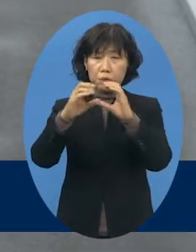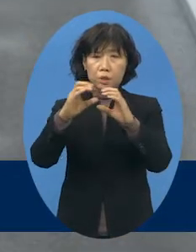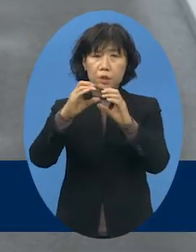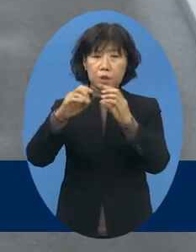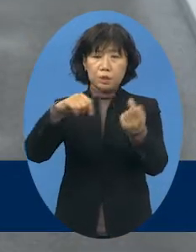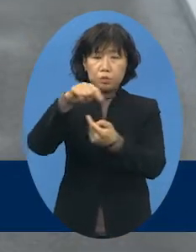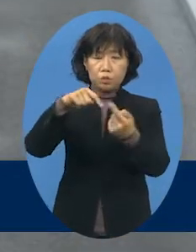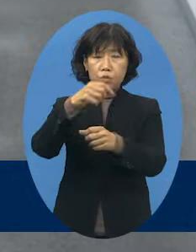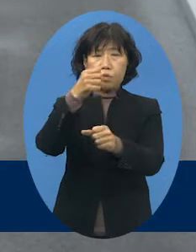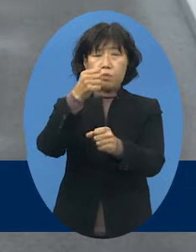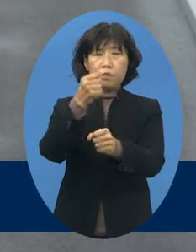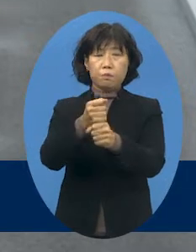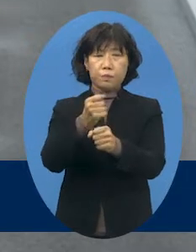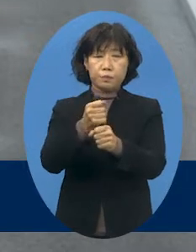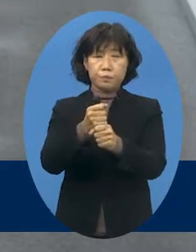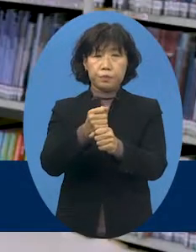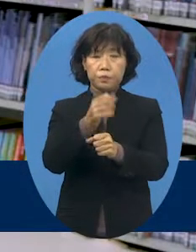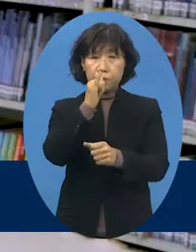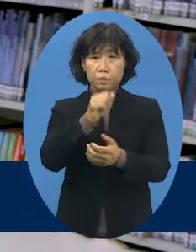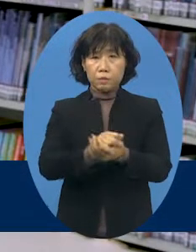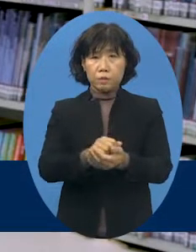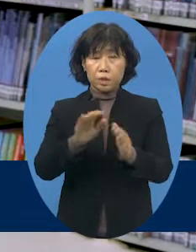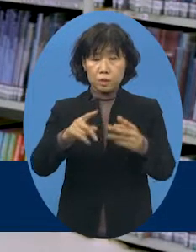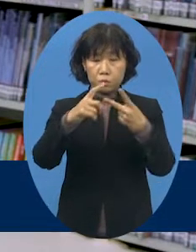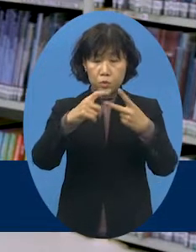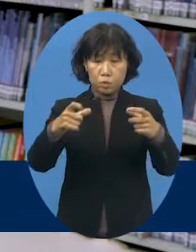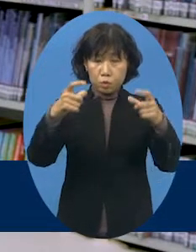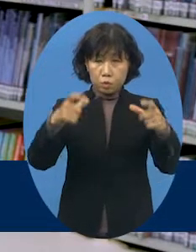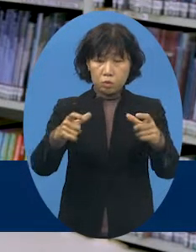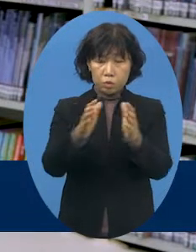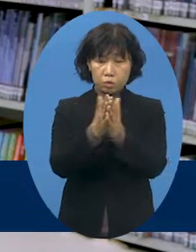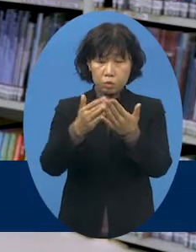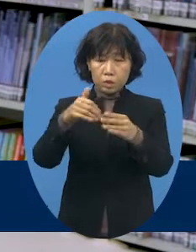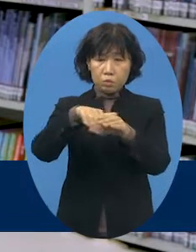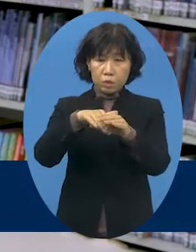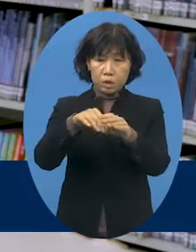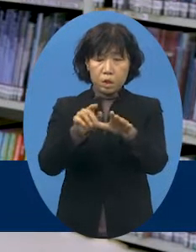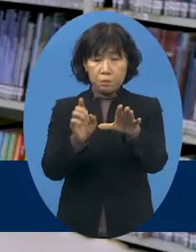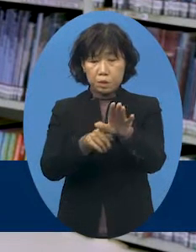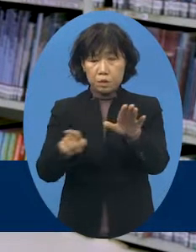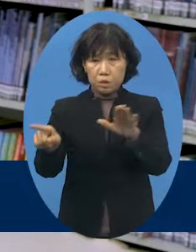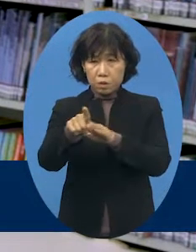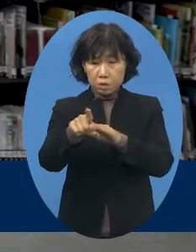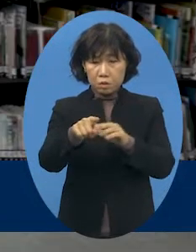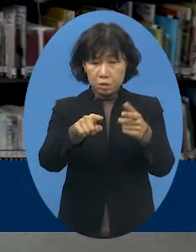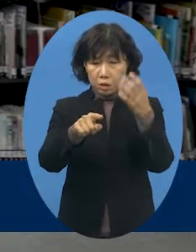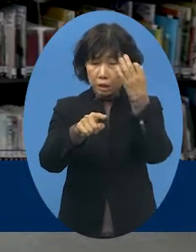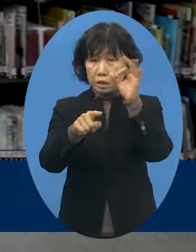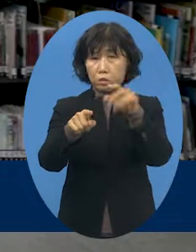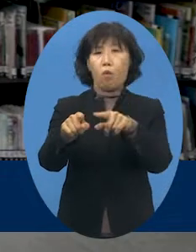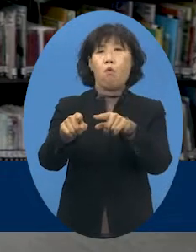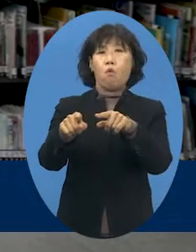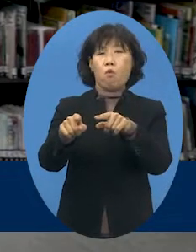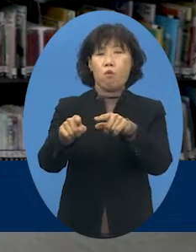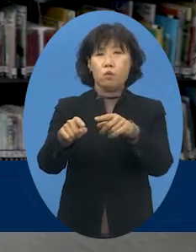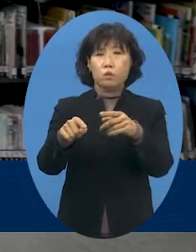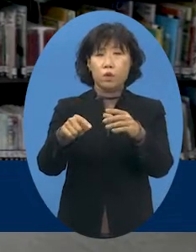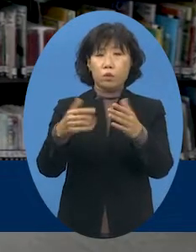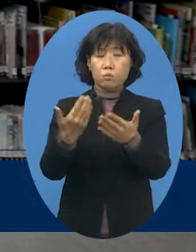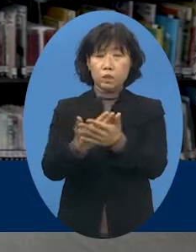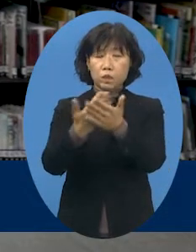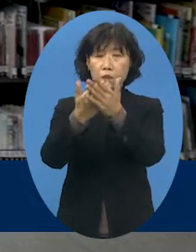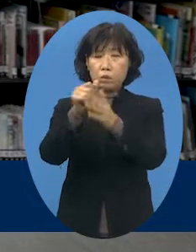커뮤니티 공간을 조성 운영하고 있습니다 한편 동대문구는 독서 문화 형성에 앞장선 지자체로 인정받아